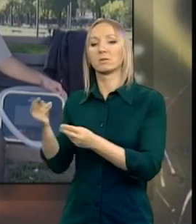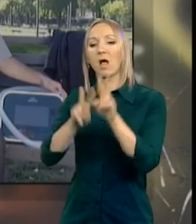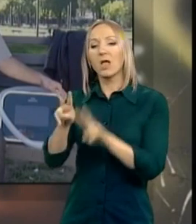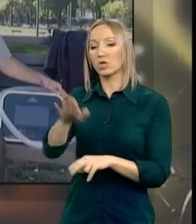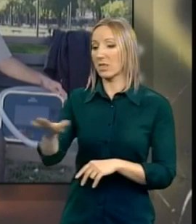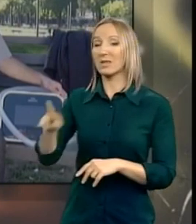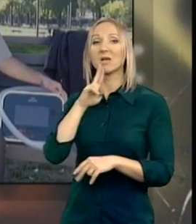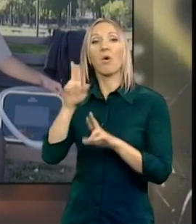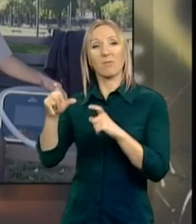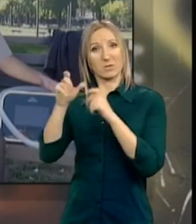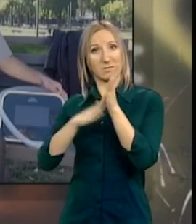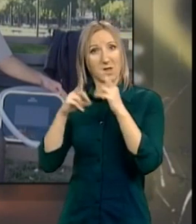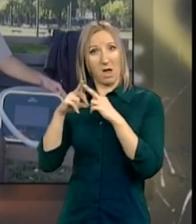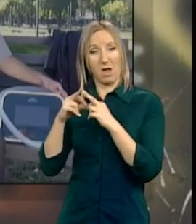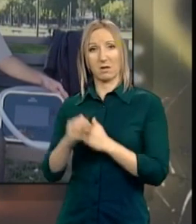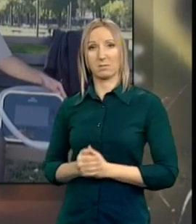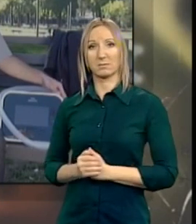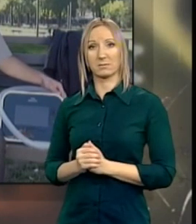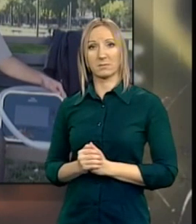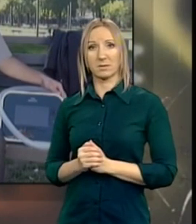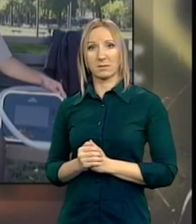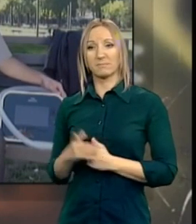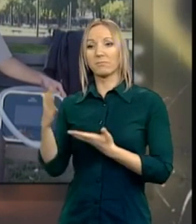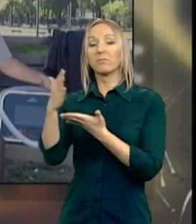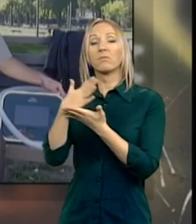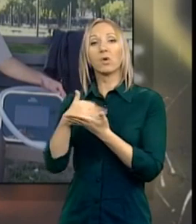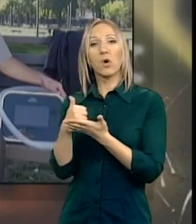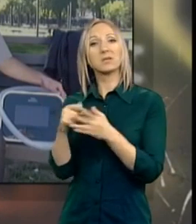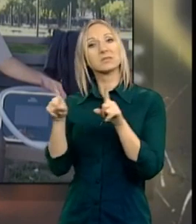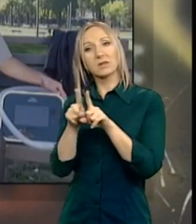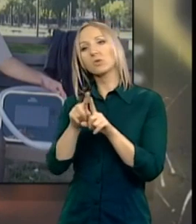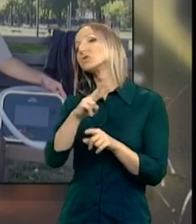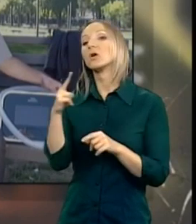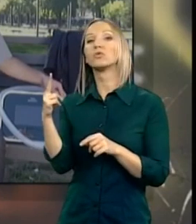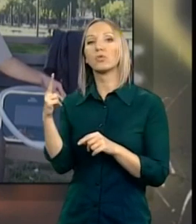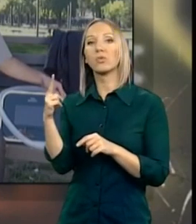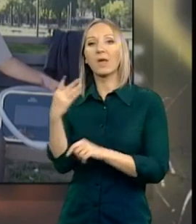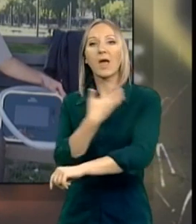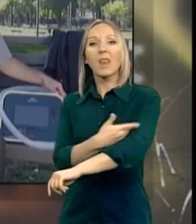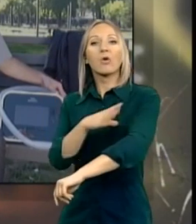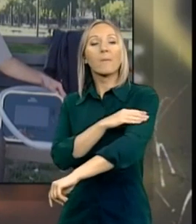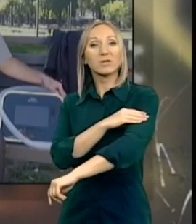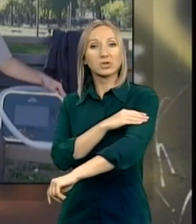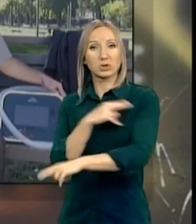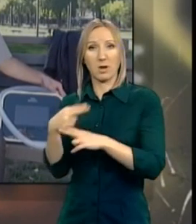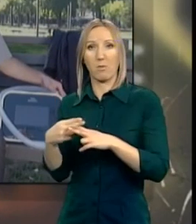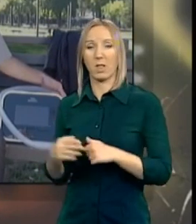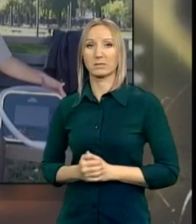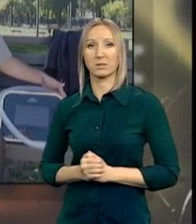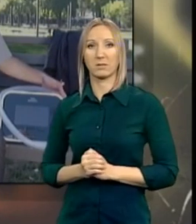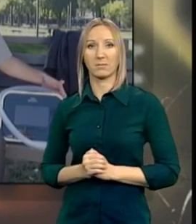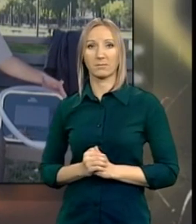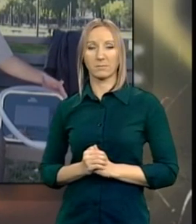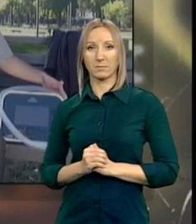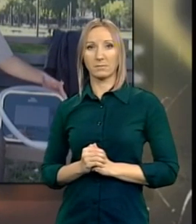spinalnom mišićnom atrofijom. Primjenjuju se također za druge neuromišićne bolesti.